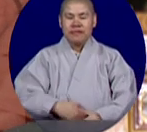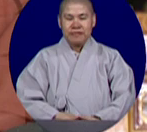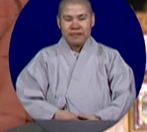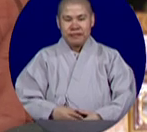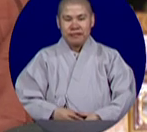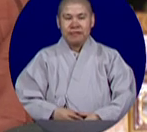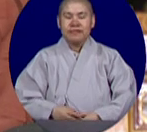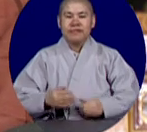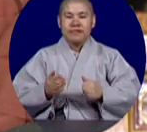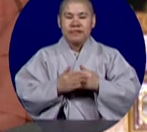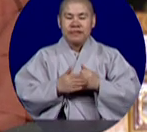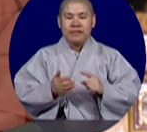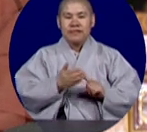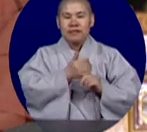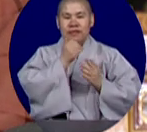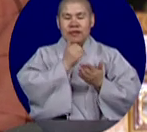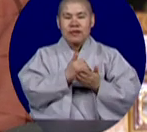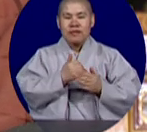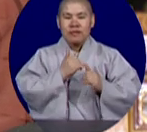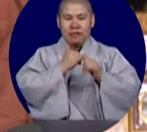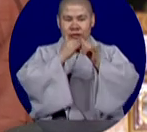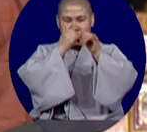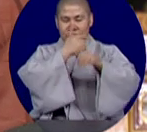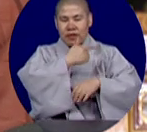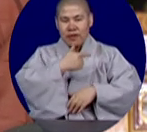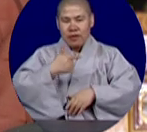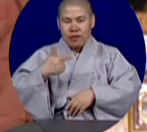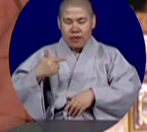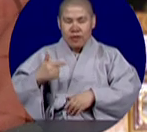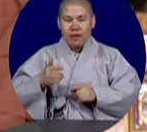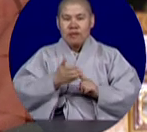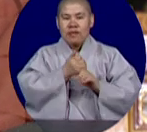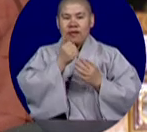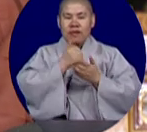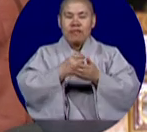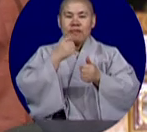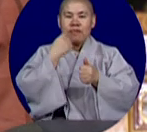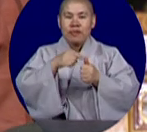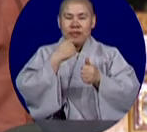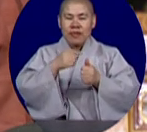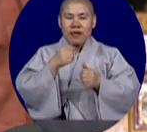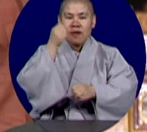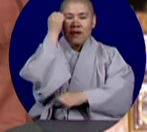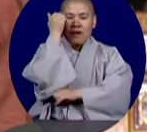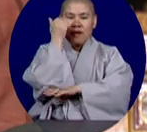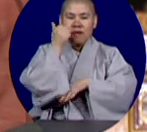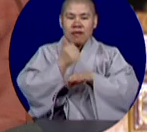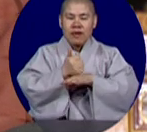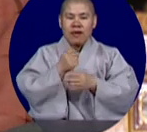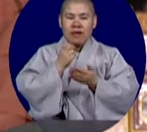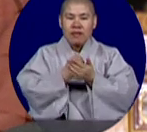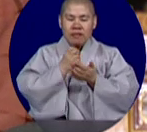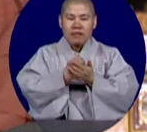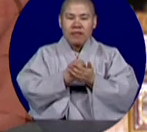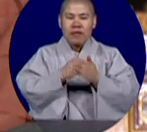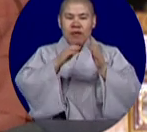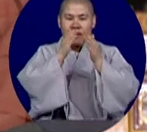그러니까 이 부처님 위대하시고 부처님의 가르침이 인과법을 딱